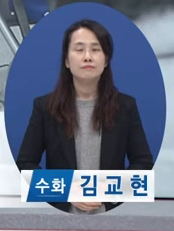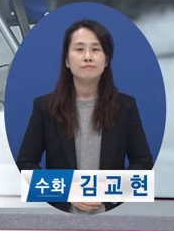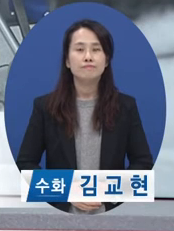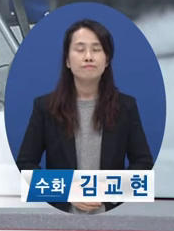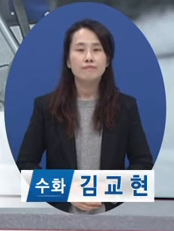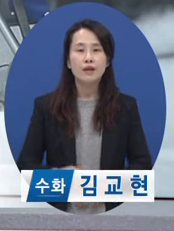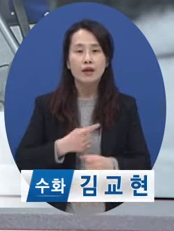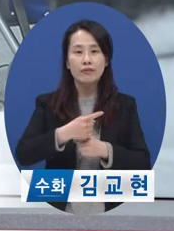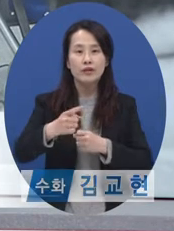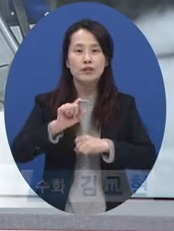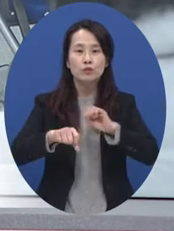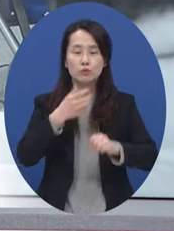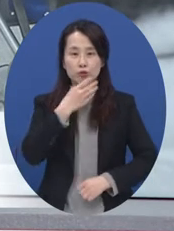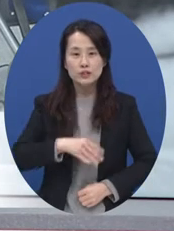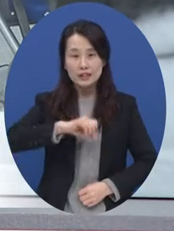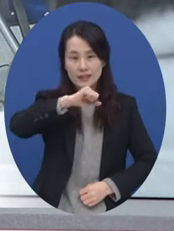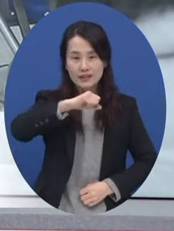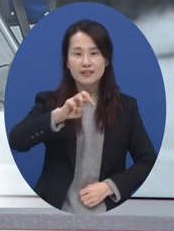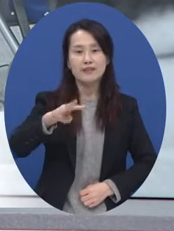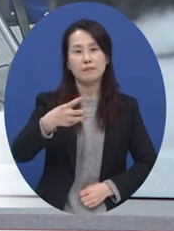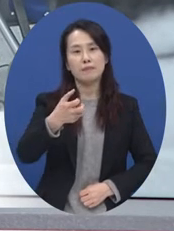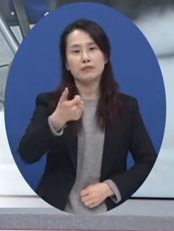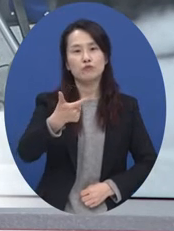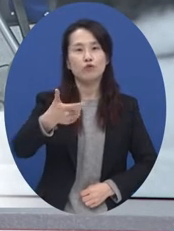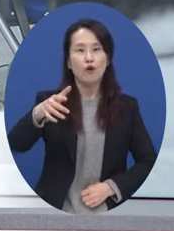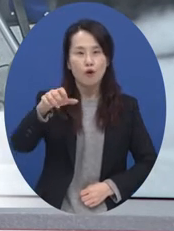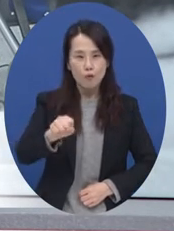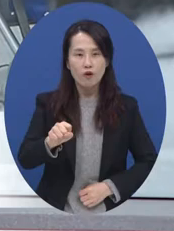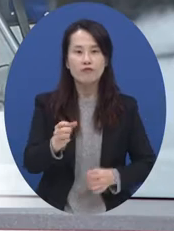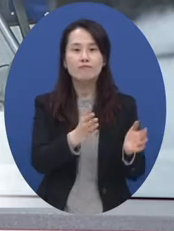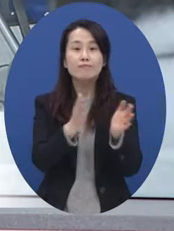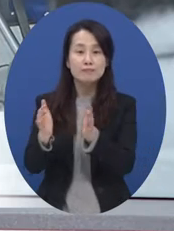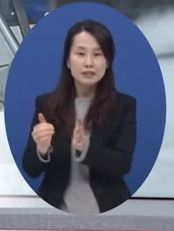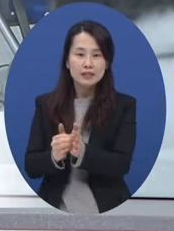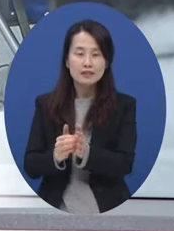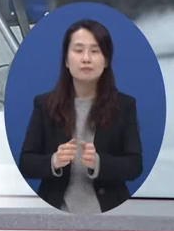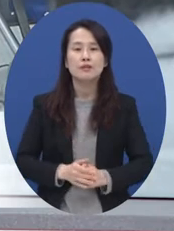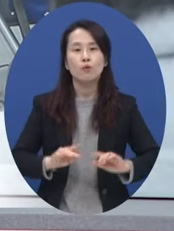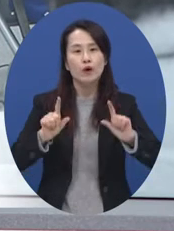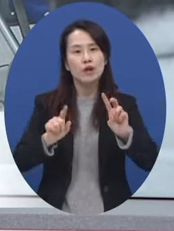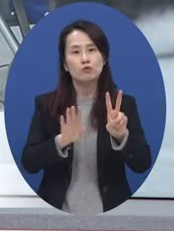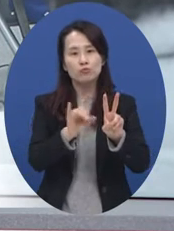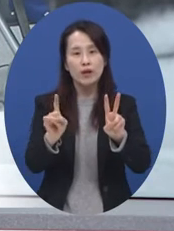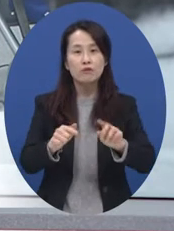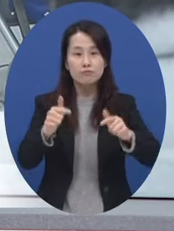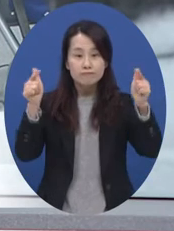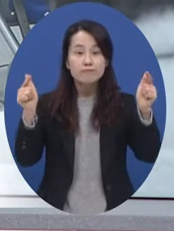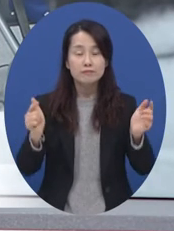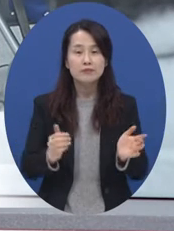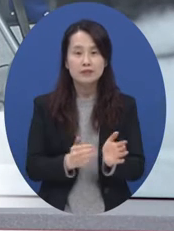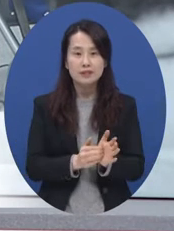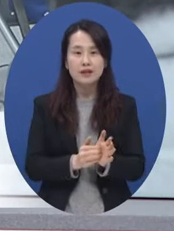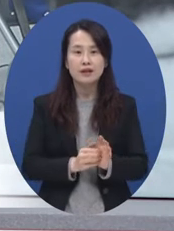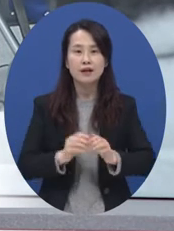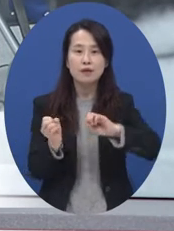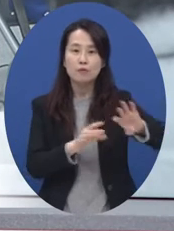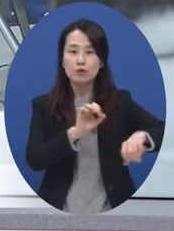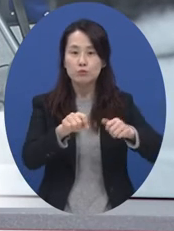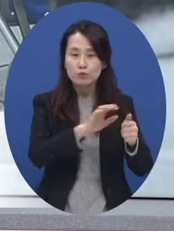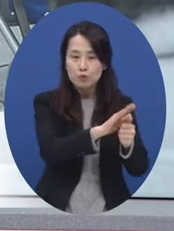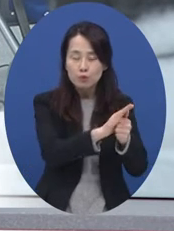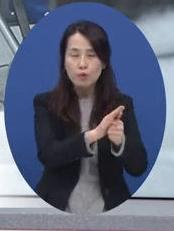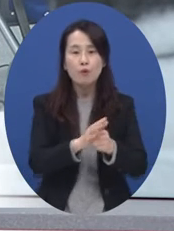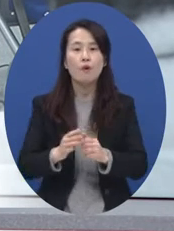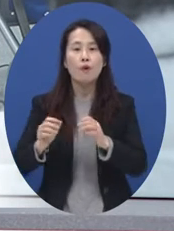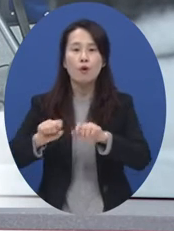경기도가 내년 동물 복지 예산의 380 6억 원을 편성해 씁니다 올해 두 배 규모입니다 유기동물을 지원하고